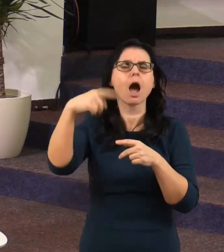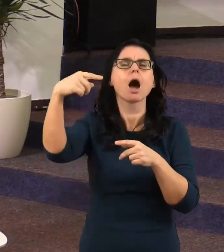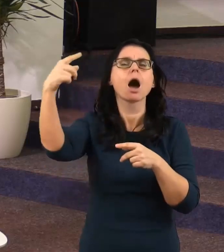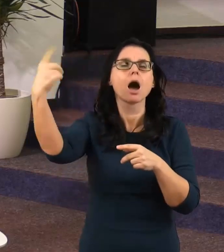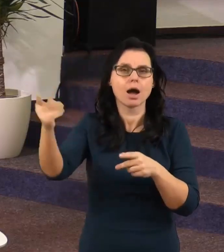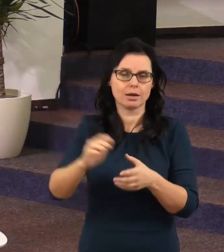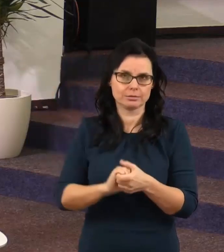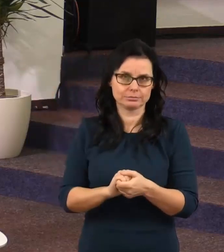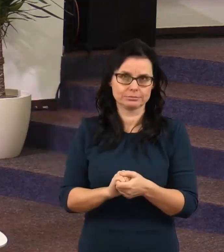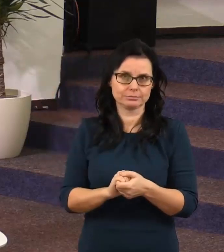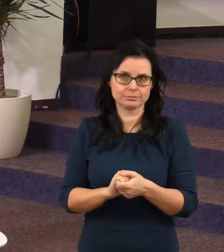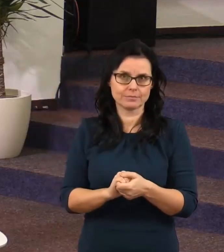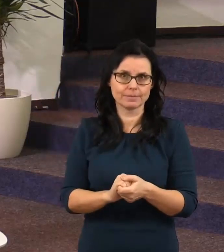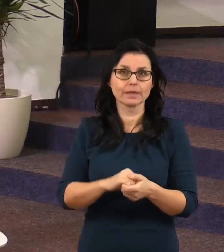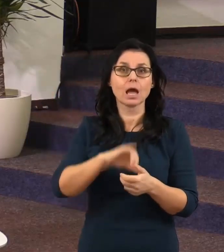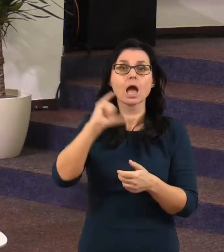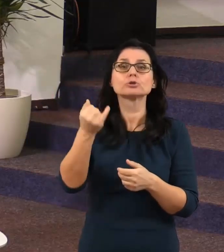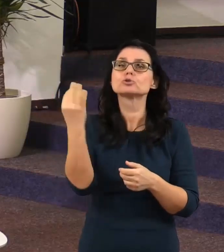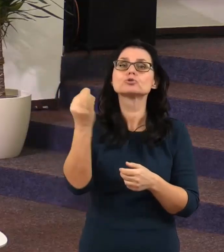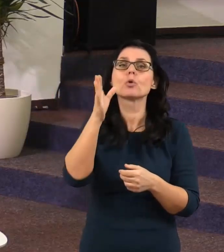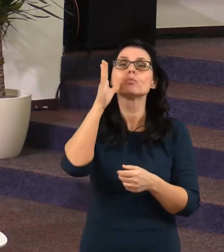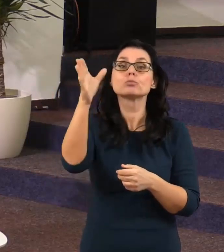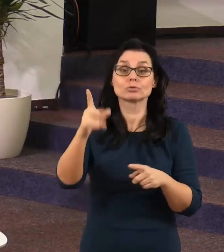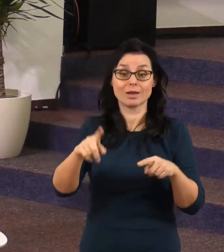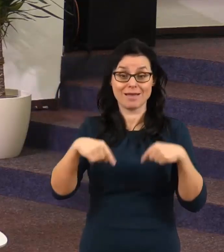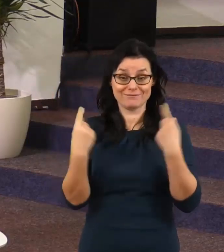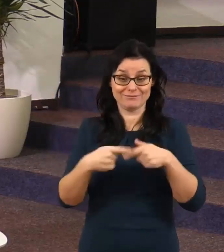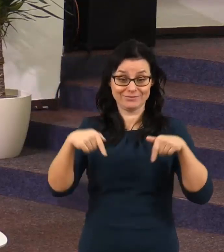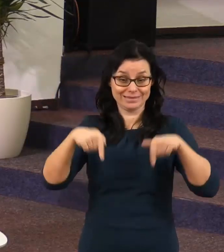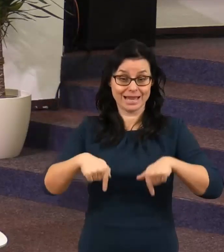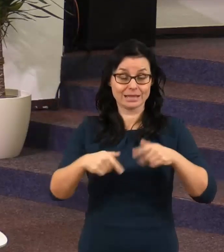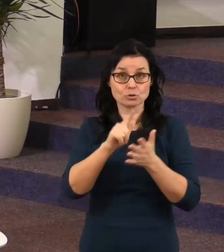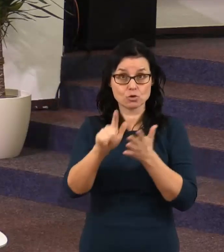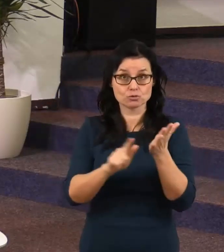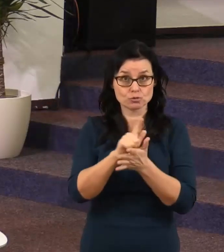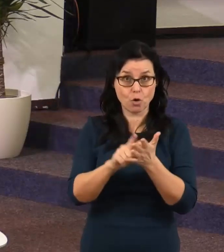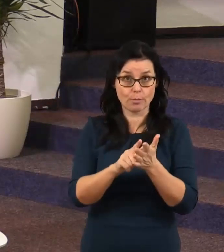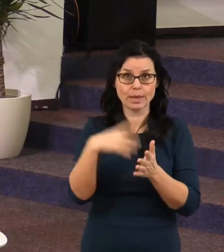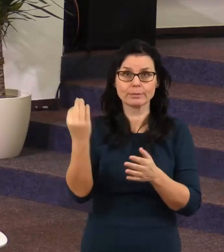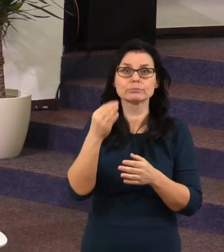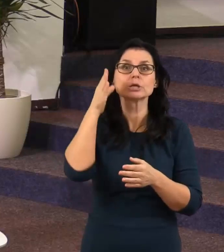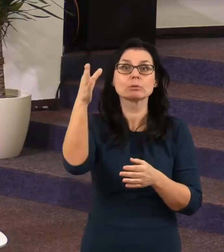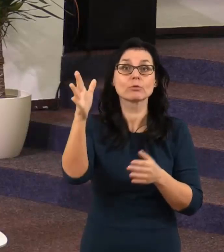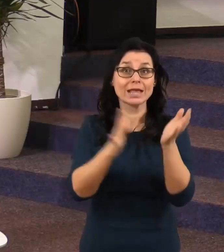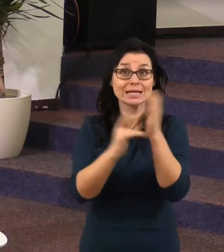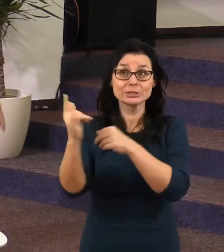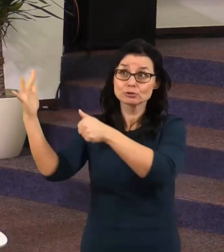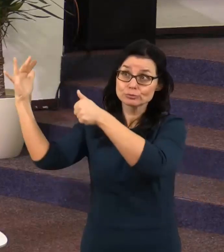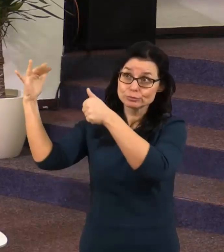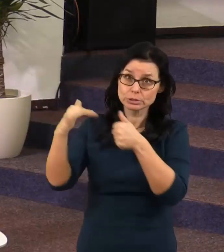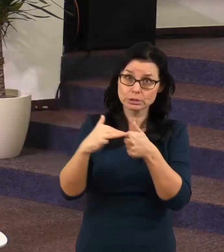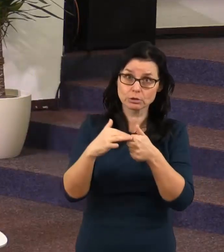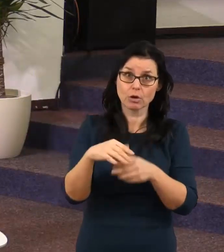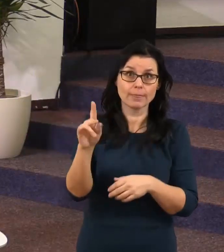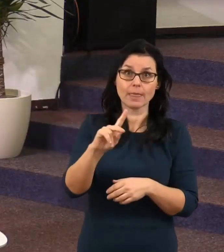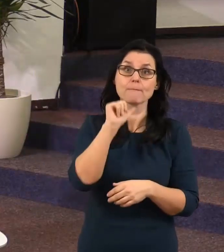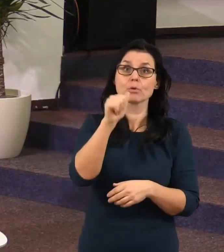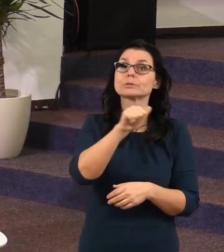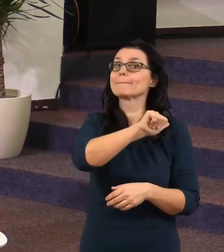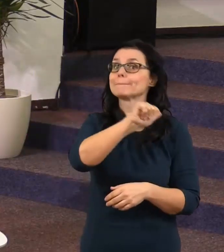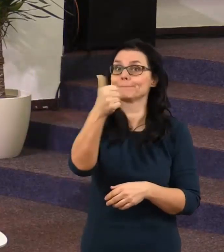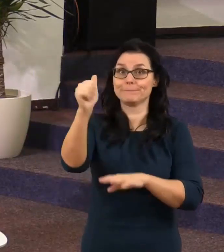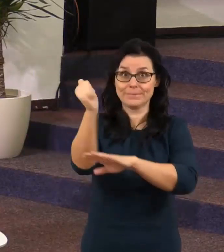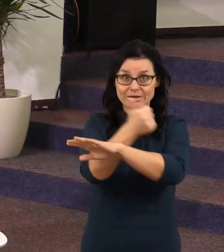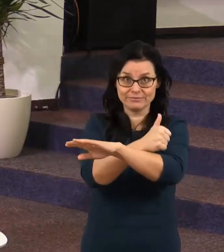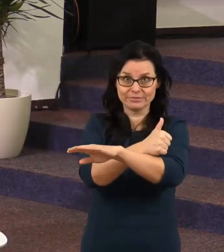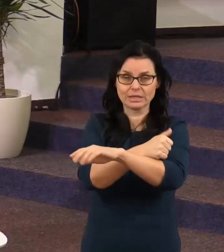dokonce, co se bude dít v naší době, předpověděl Kristův příchod a nejenom ten prvý, ale